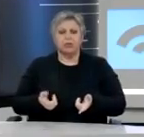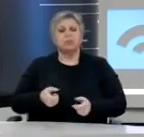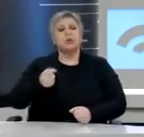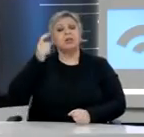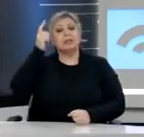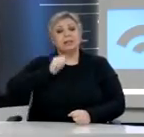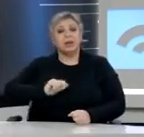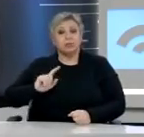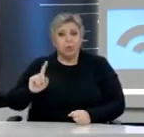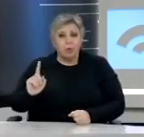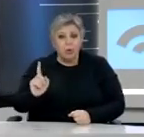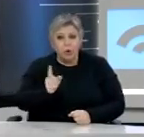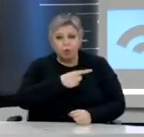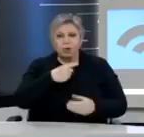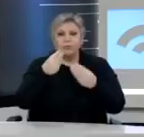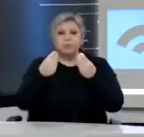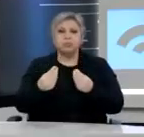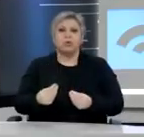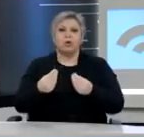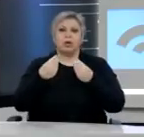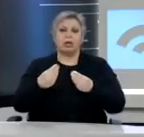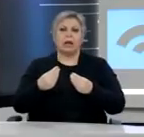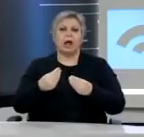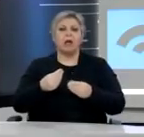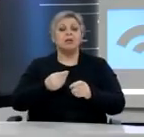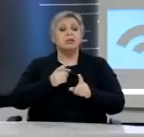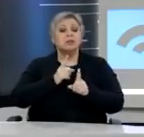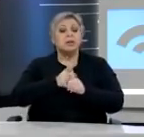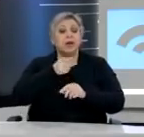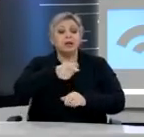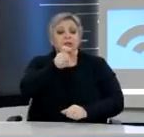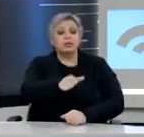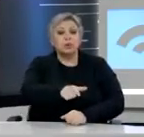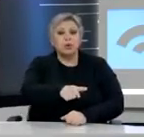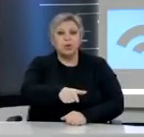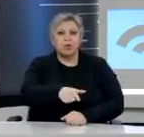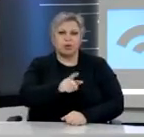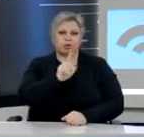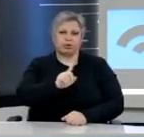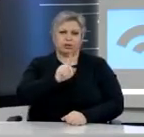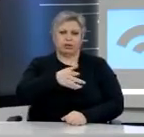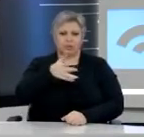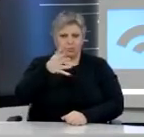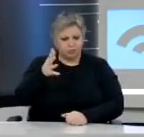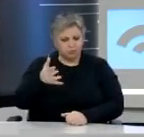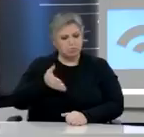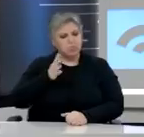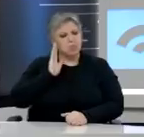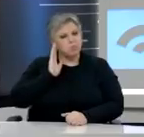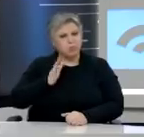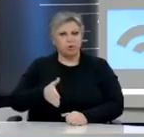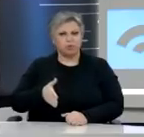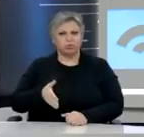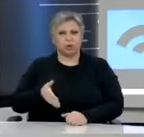Γνωρίζετε όλοι σας πάρα πολύ καλά, και εσείς ιδίως κύριε Μητσοτάκη, ότι είχα την επιλογή, την